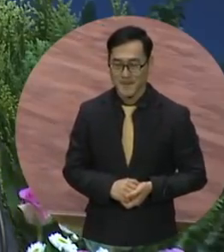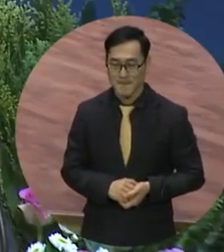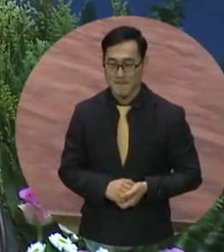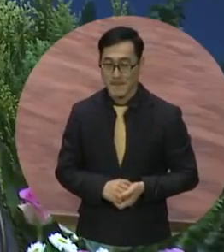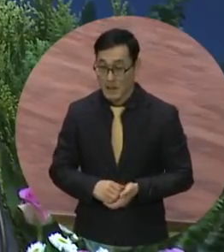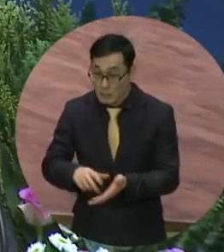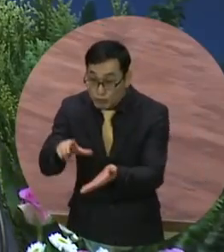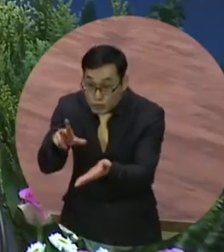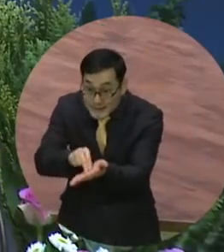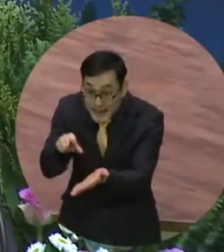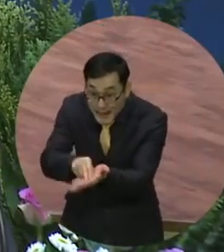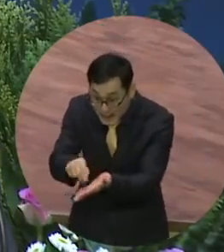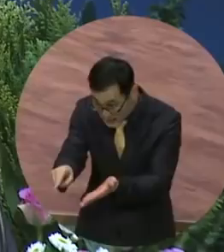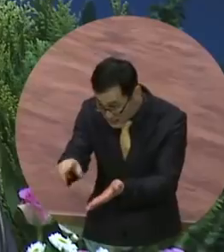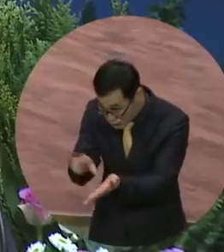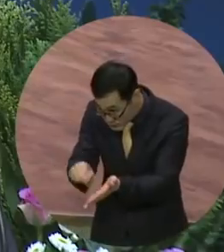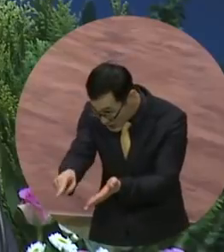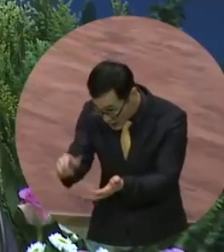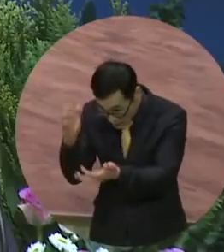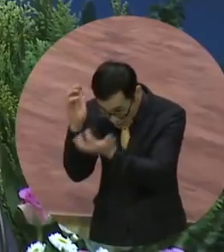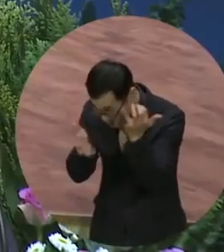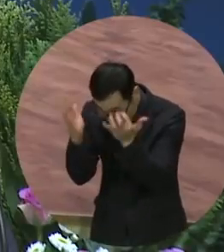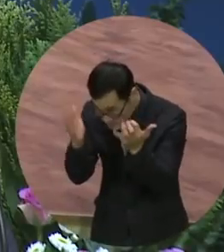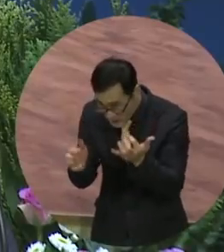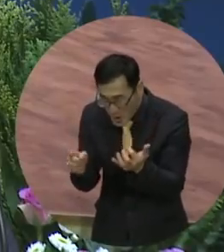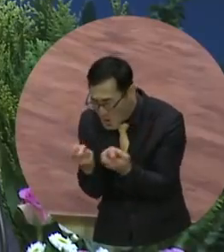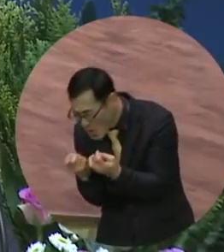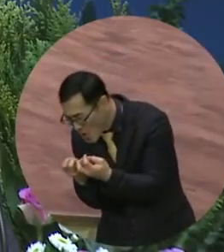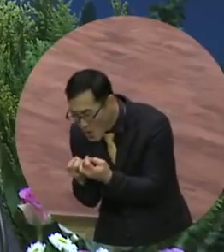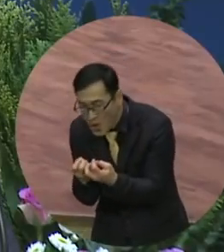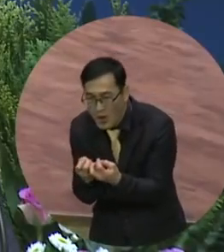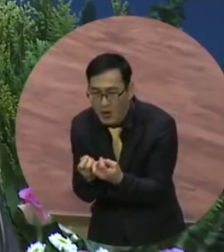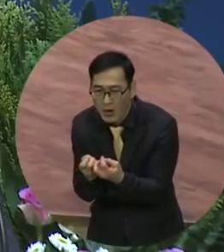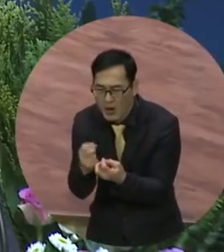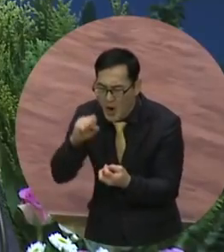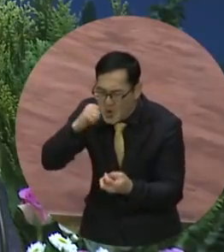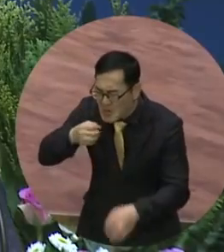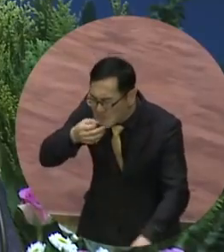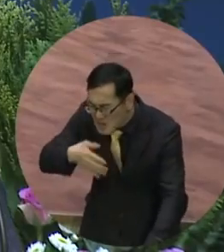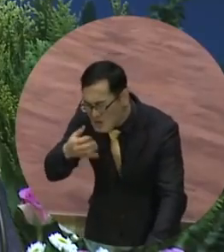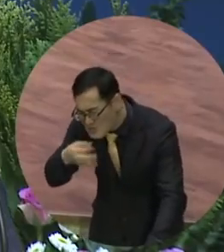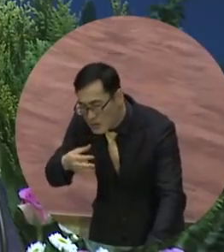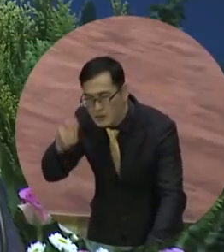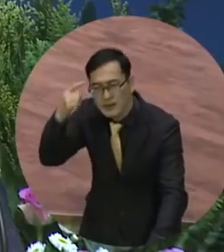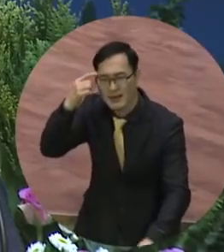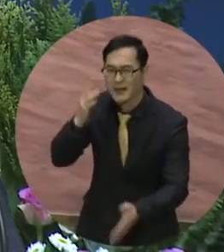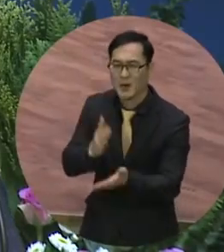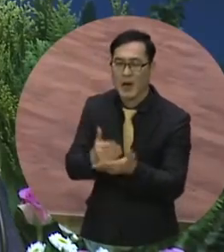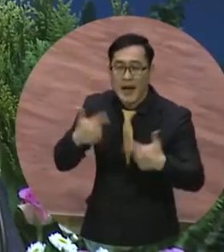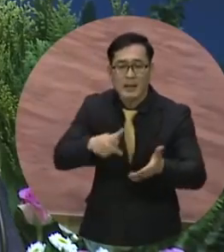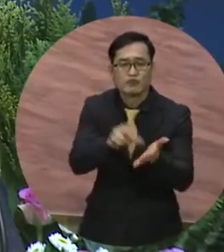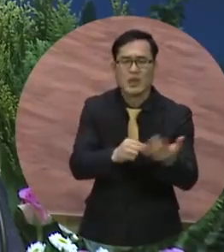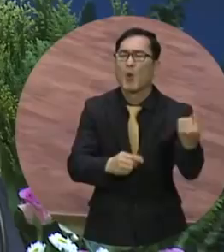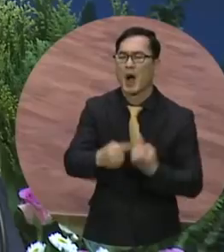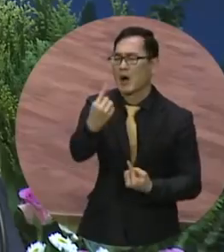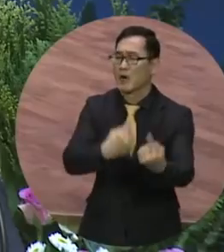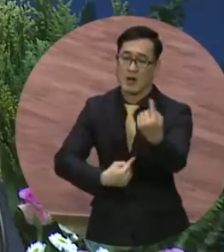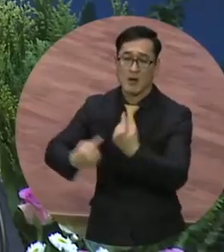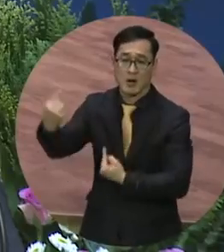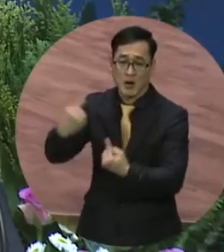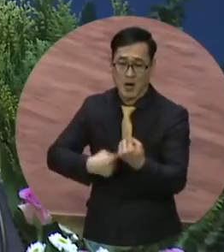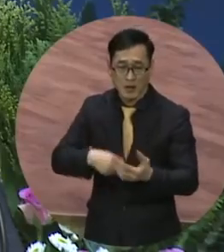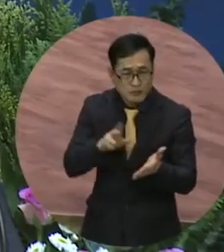문제를요, 어렵게 보면요, 해결 안 됩니다. 문제는 눈만 뜨면 생기는 게 문제예요.